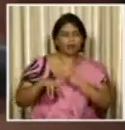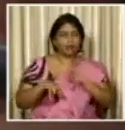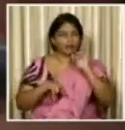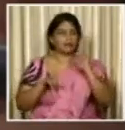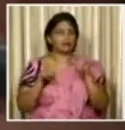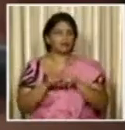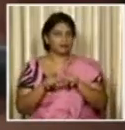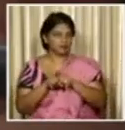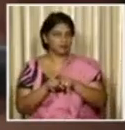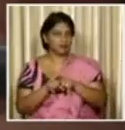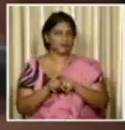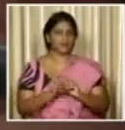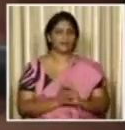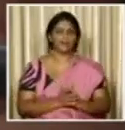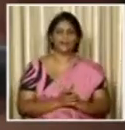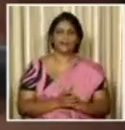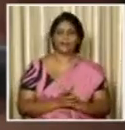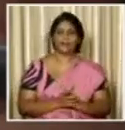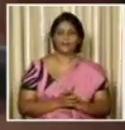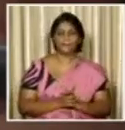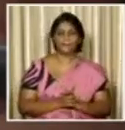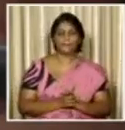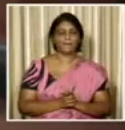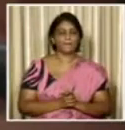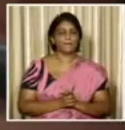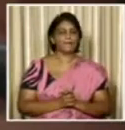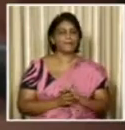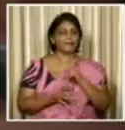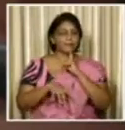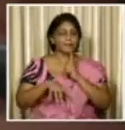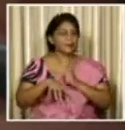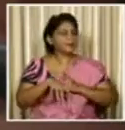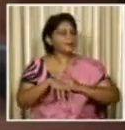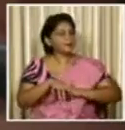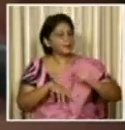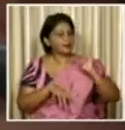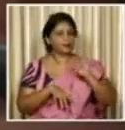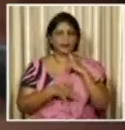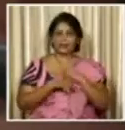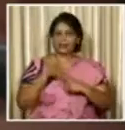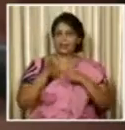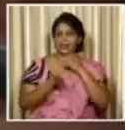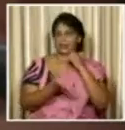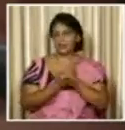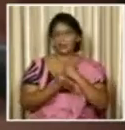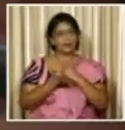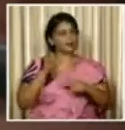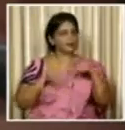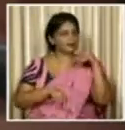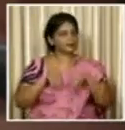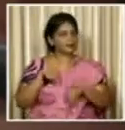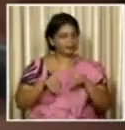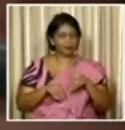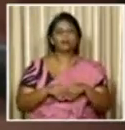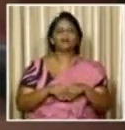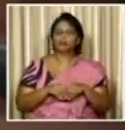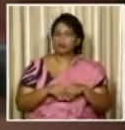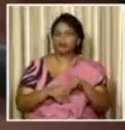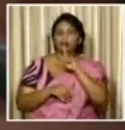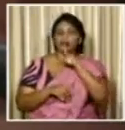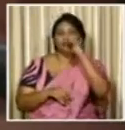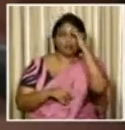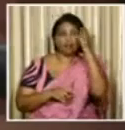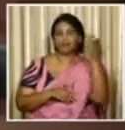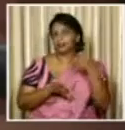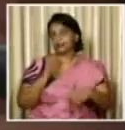ක්‍රියාවේ ඡන්දය හරිද අනියමාර්ථ අසම්භාව්‍ය ක්‍රියාවේ තෙපල් ඡන්දය ඔන්න කතානායකගේ